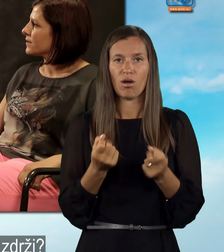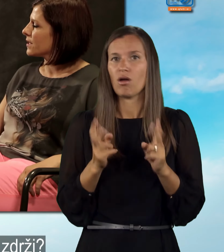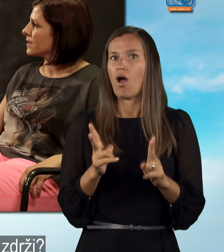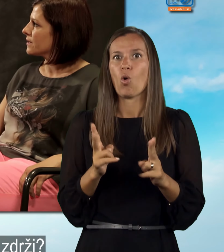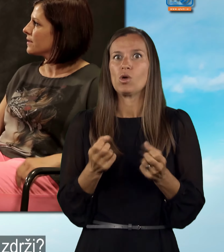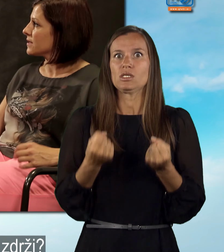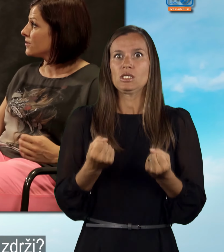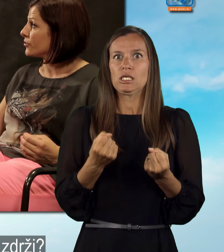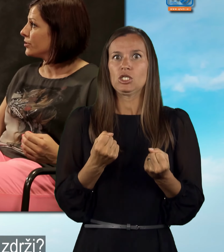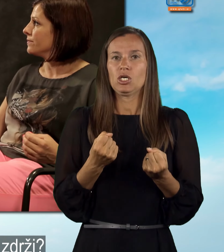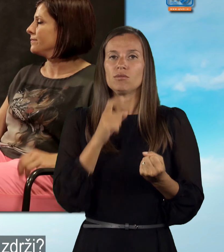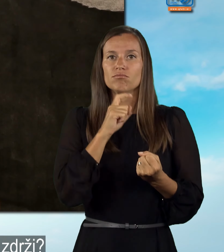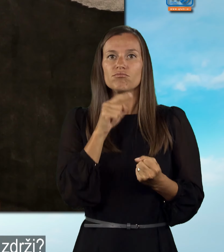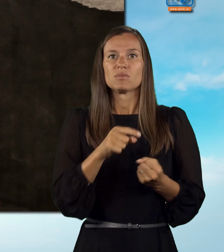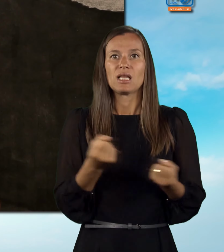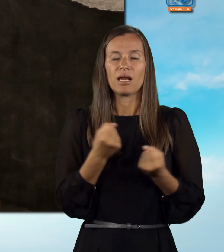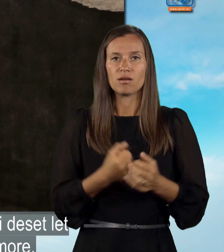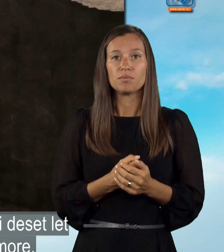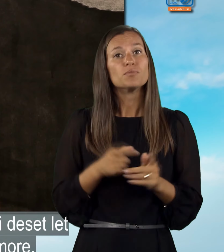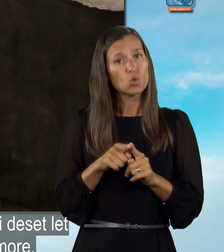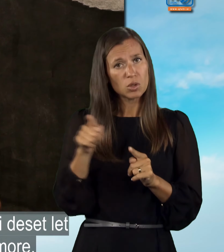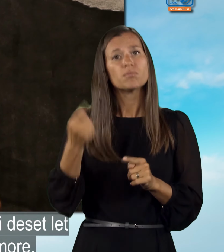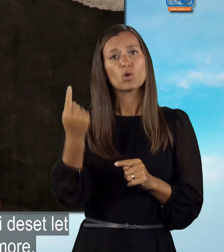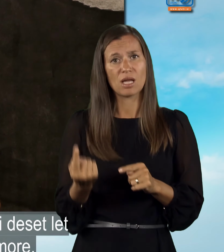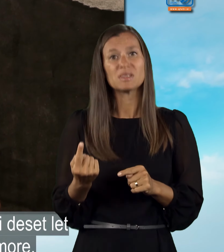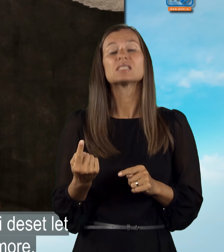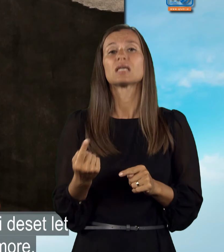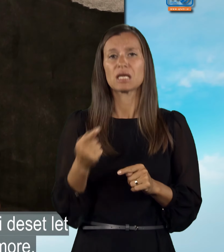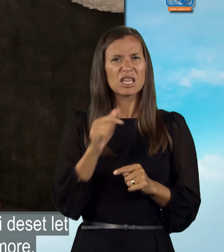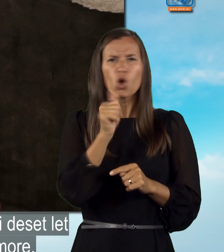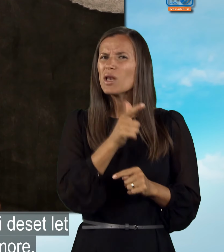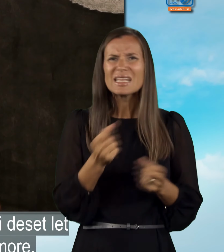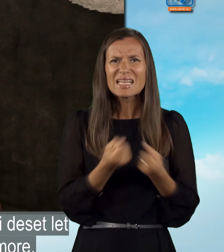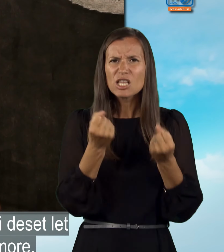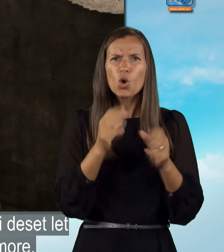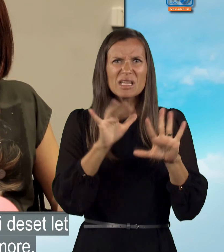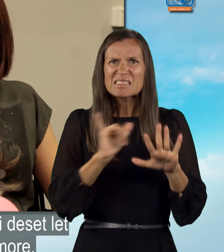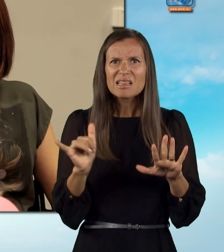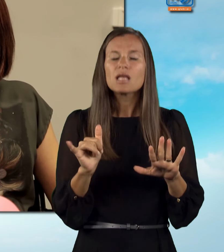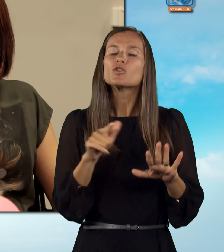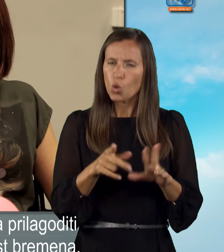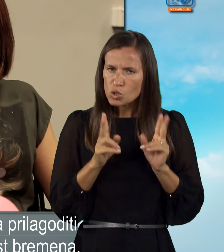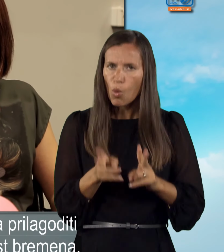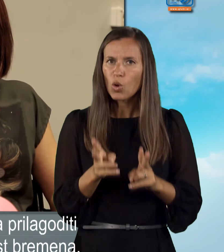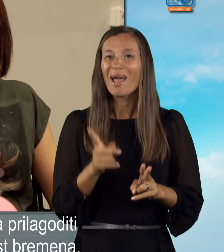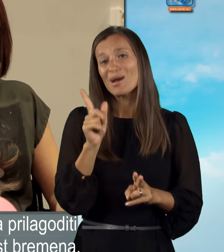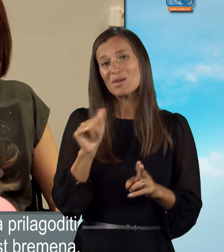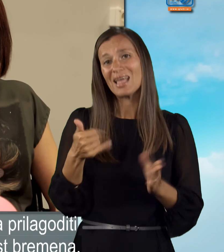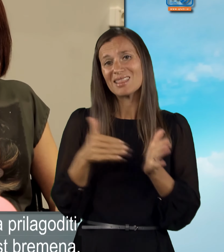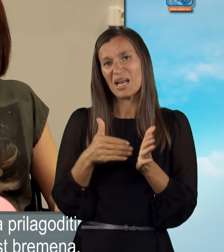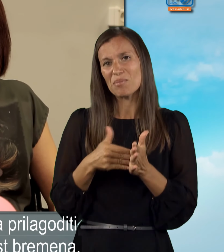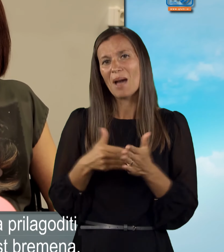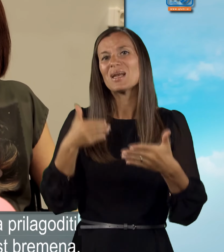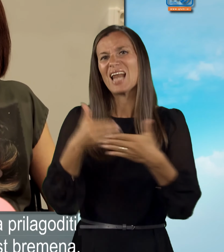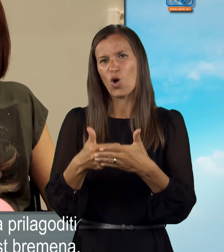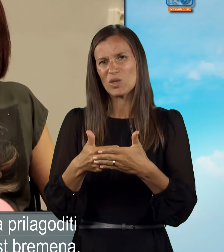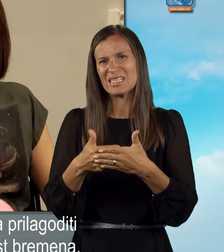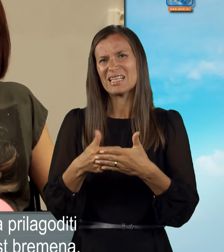kako tak trening zdrži? Tudi posameznik, ki 10 let ni treniral, to zmore. Absolutno je pa treba pač